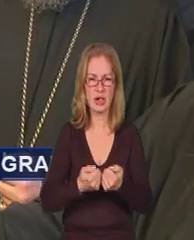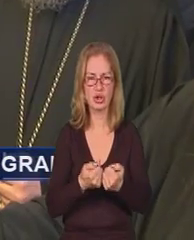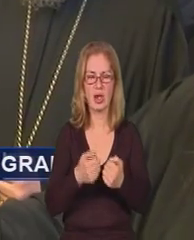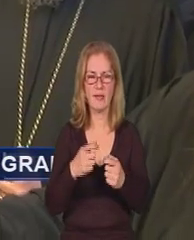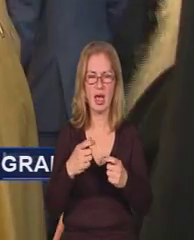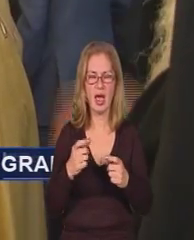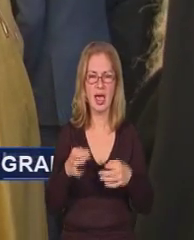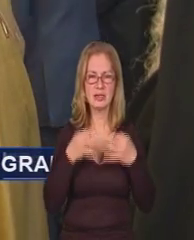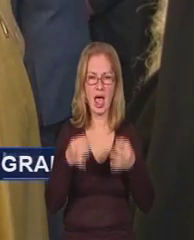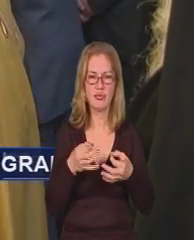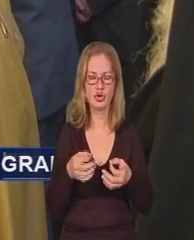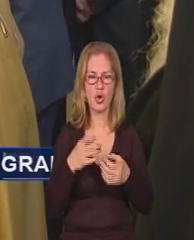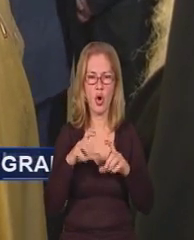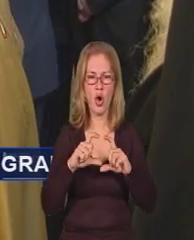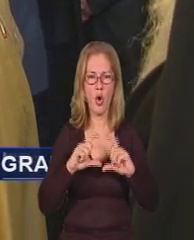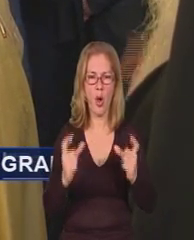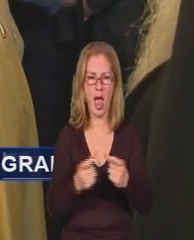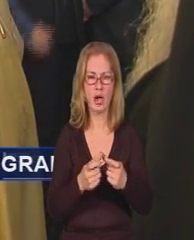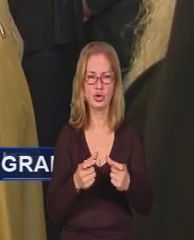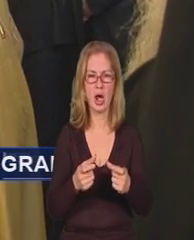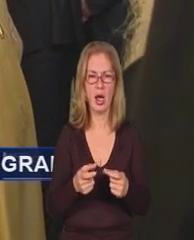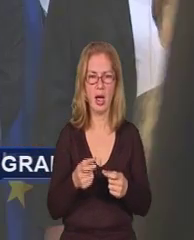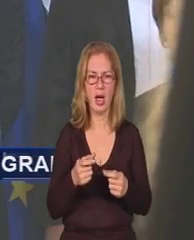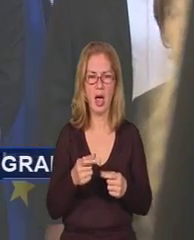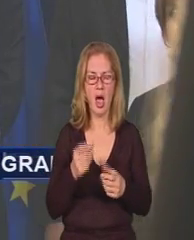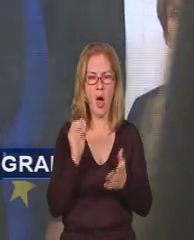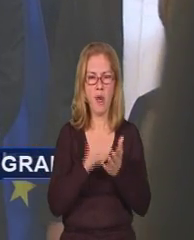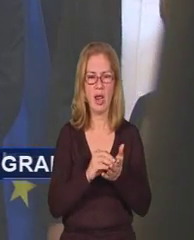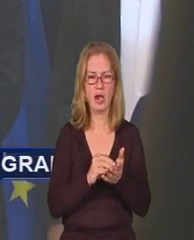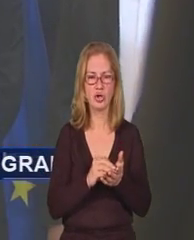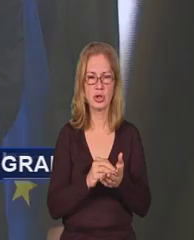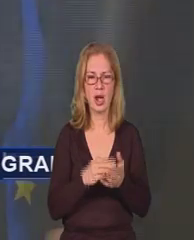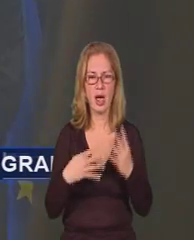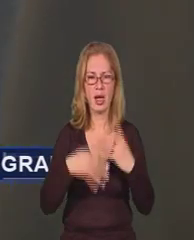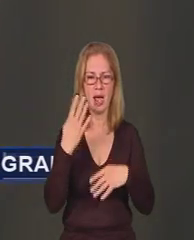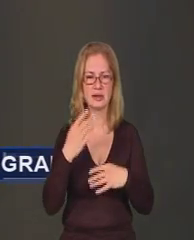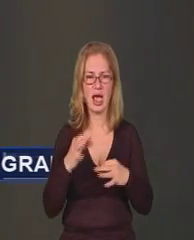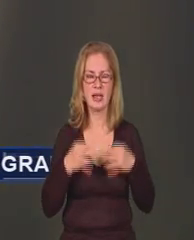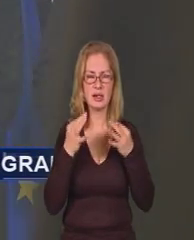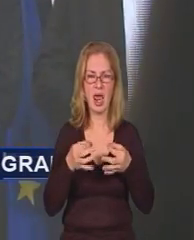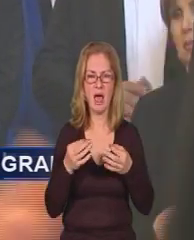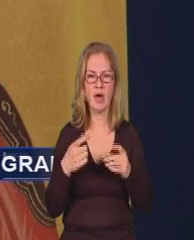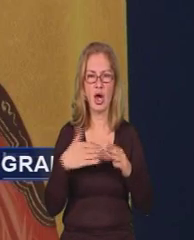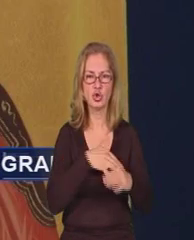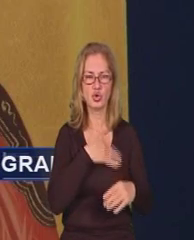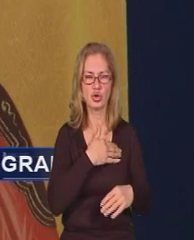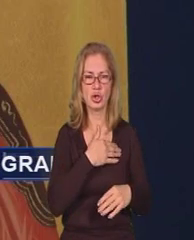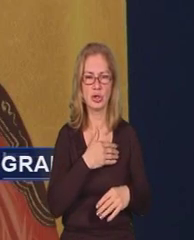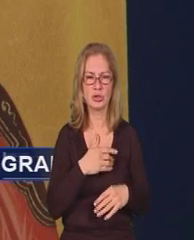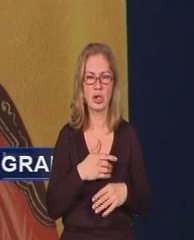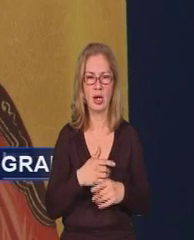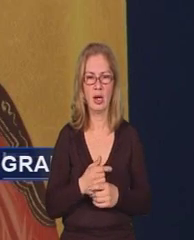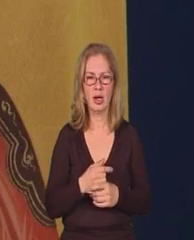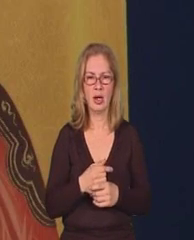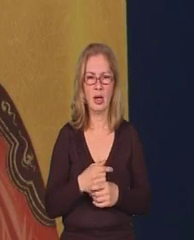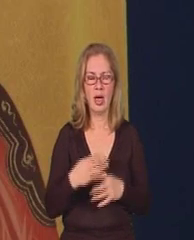Sečenjem slavskog kolača i verskim obredom danas je u svečanoj sali gradske kuće obeležena gradska slava Đurđic, praznik posvećen